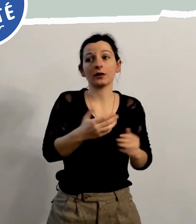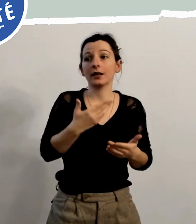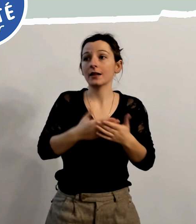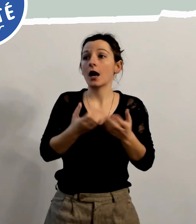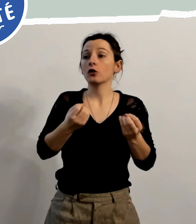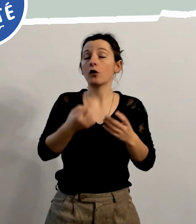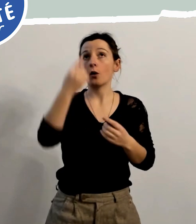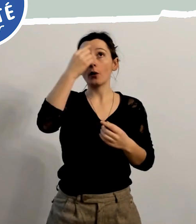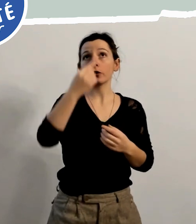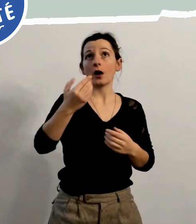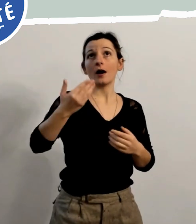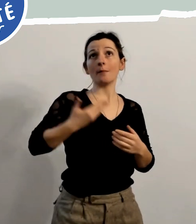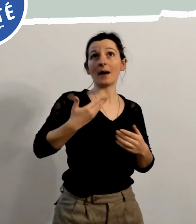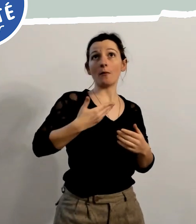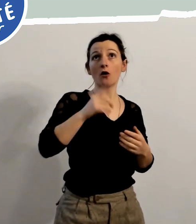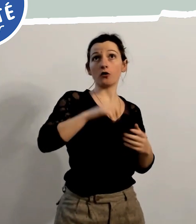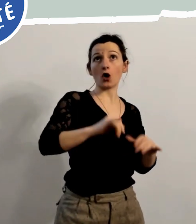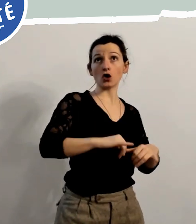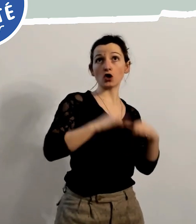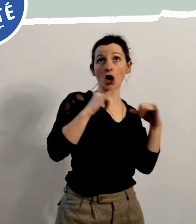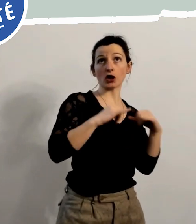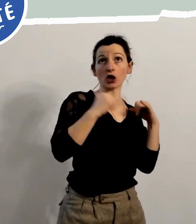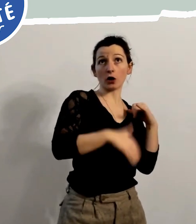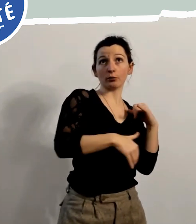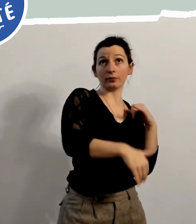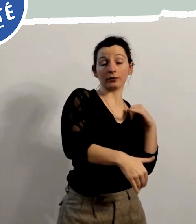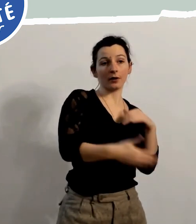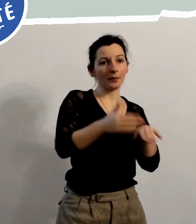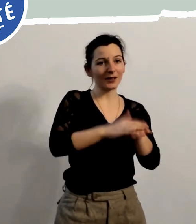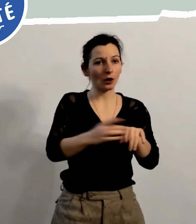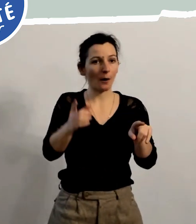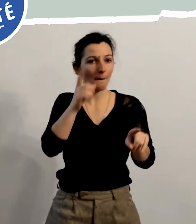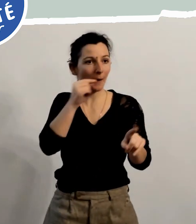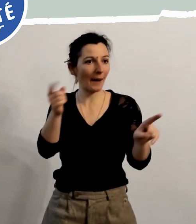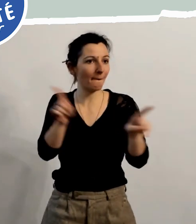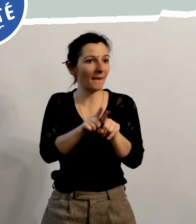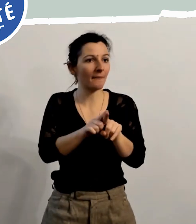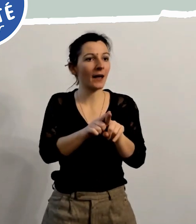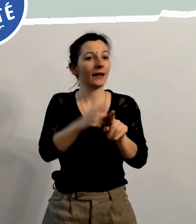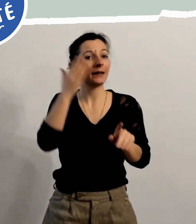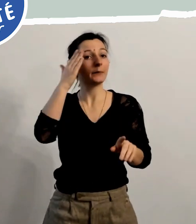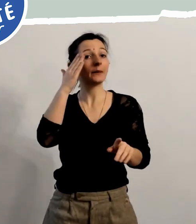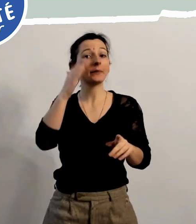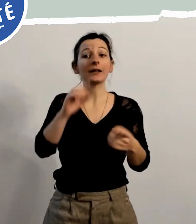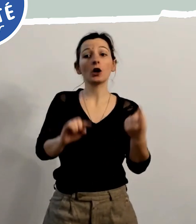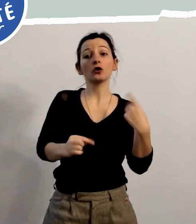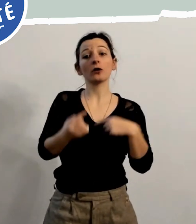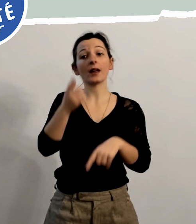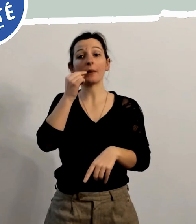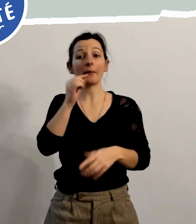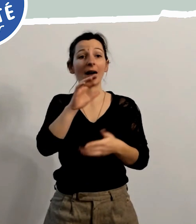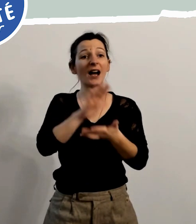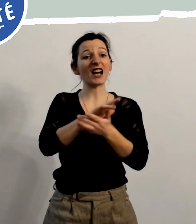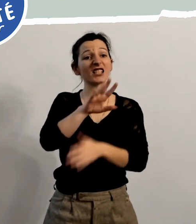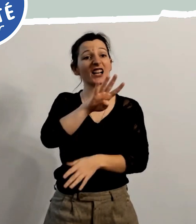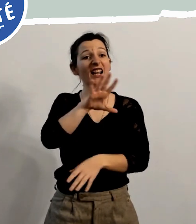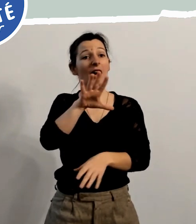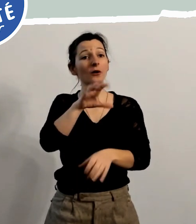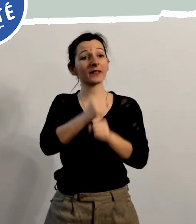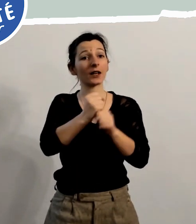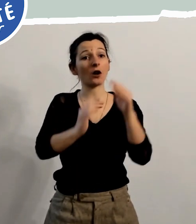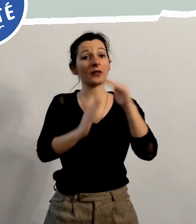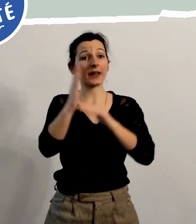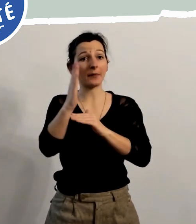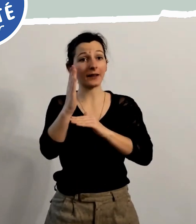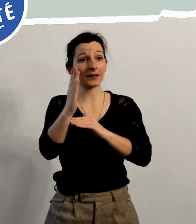les mamans, il faut qu'ils fassent leur bébé jeune, mais il faut aussi que le papa, il soit aussi impliqué. Et être papa à un âge plus avancé, au-delà de 45 ans, eh bien, ça peut être un